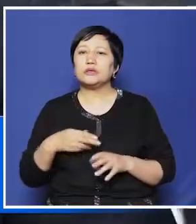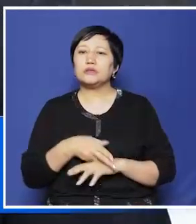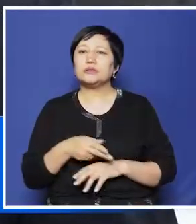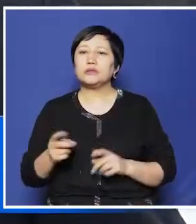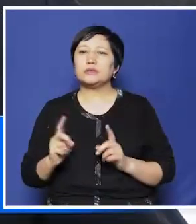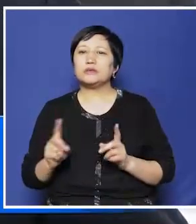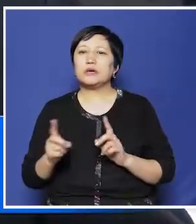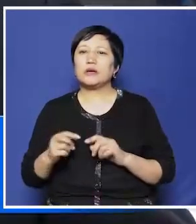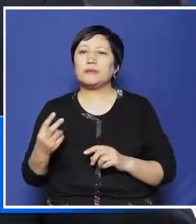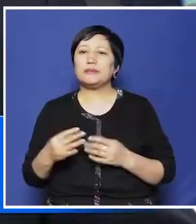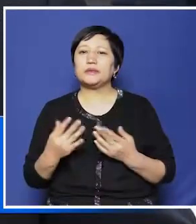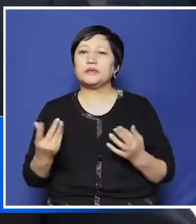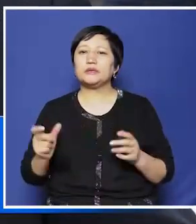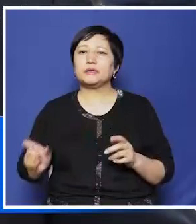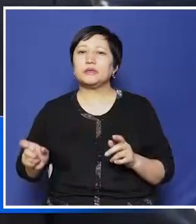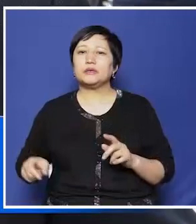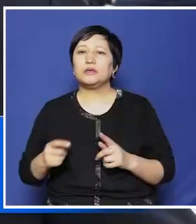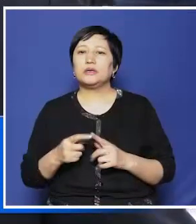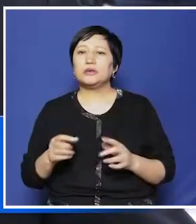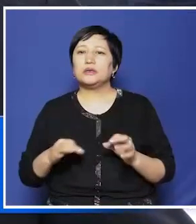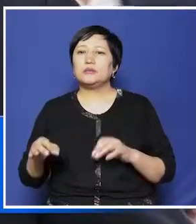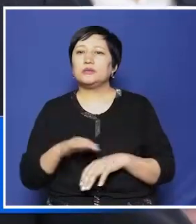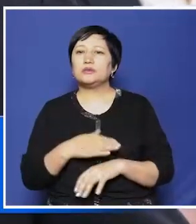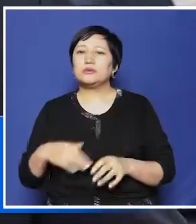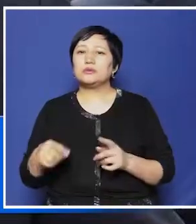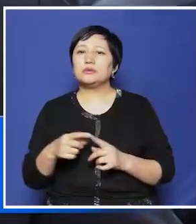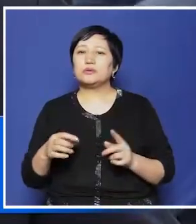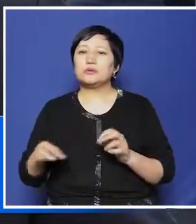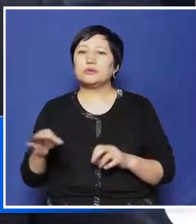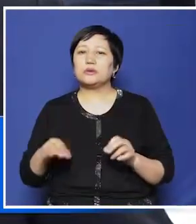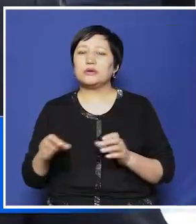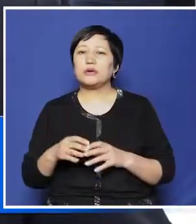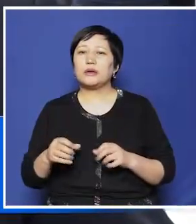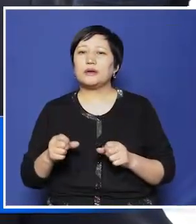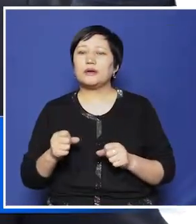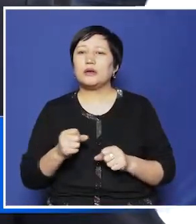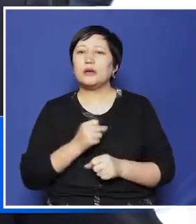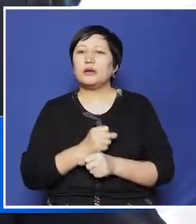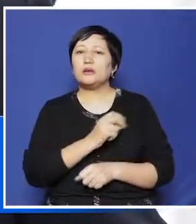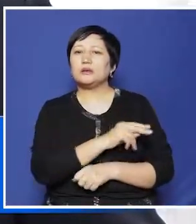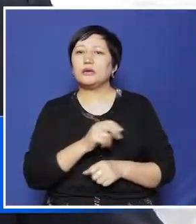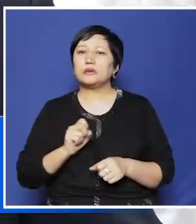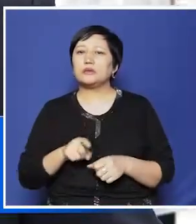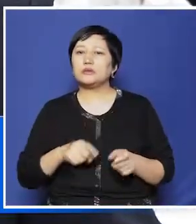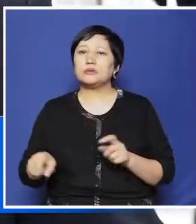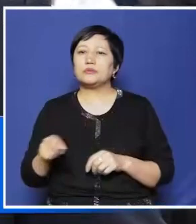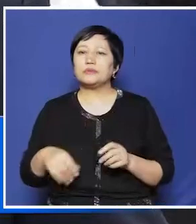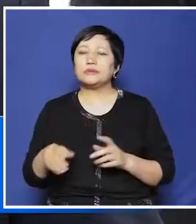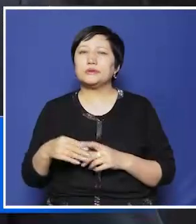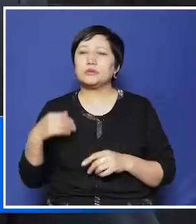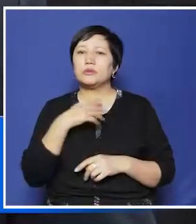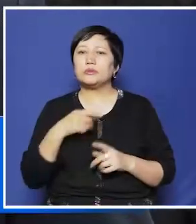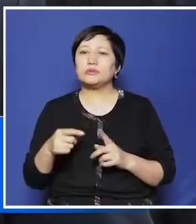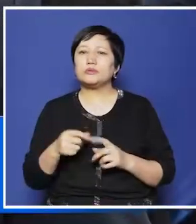қатыссаңыздар, бірнеше азаматтар керемет сөз сөйледі. Керемет сөз сөйледі. Нақты жұмыс жасау керек деді. Көп сөзден